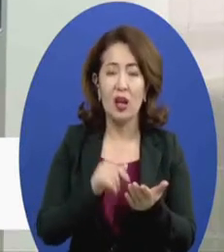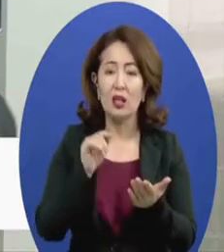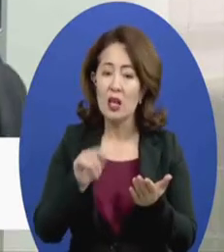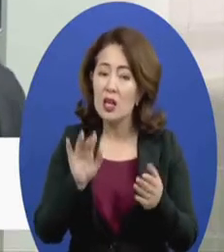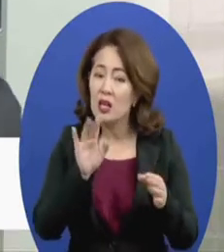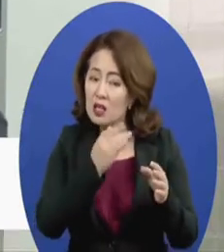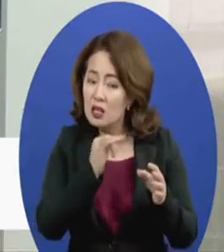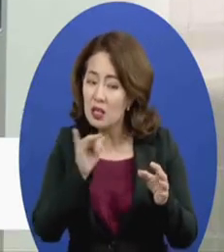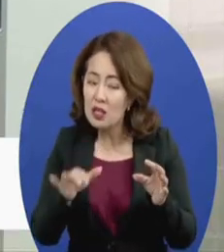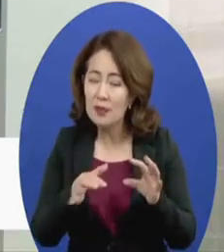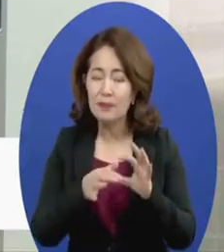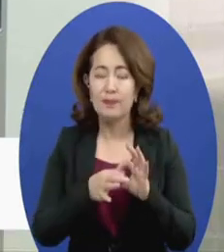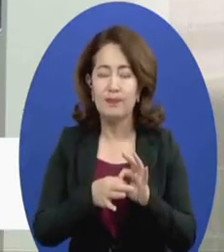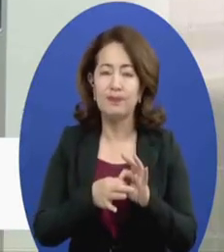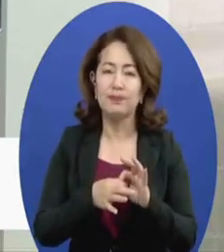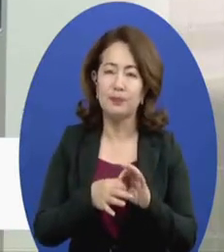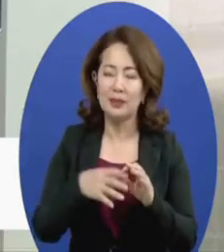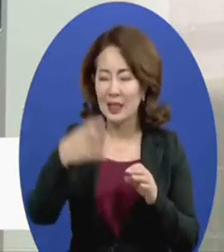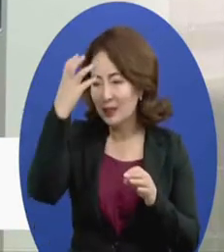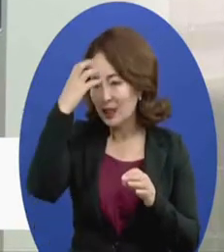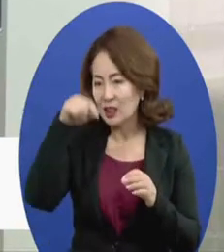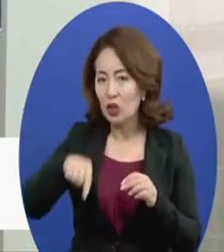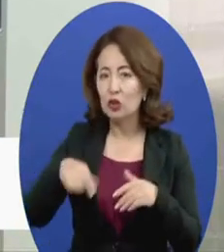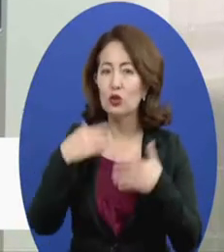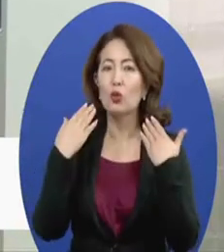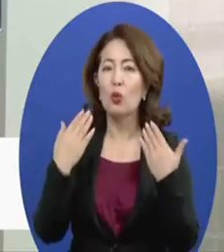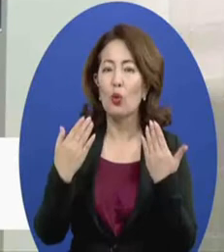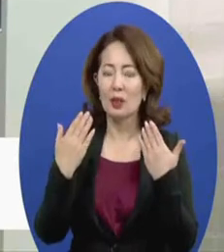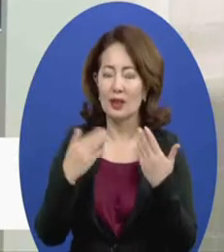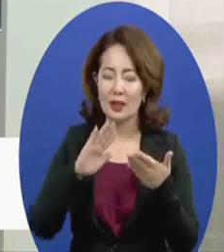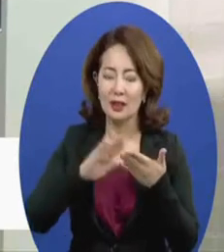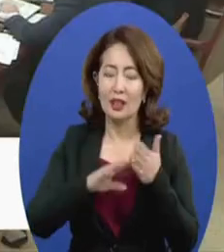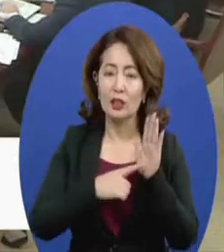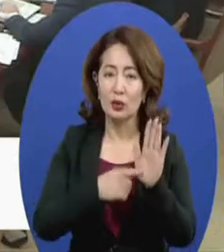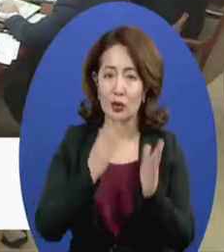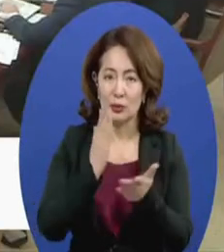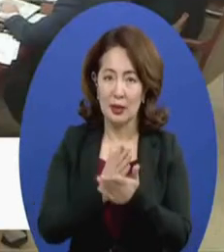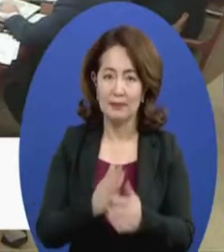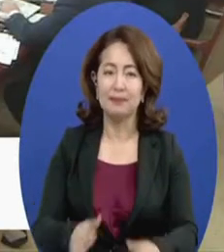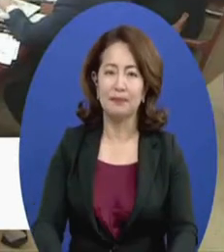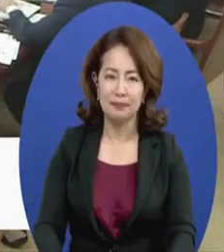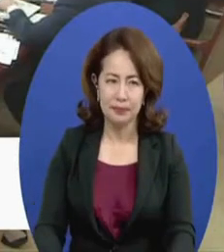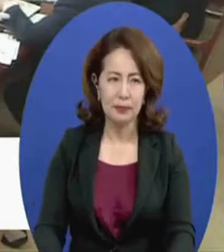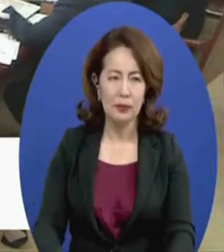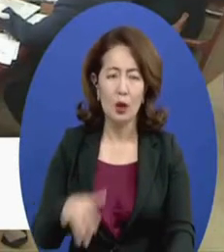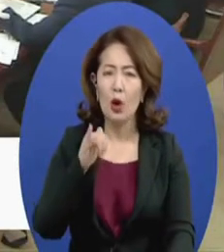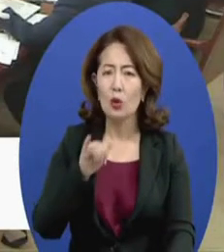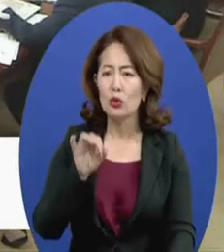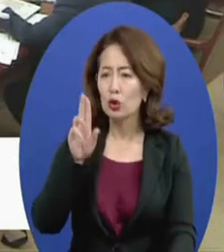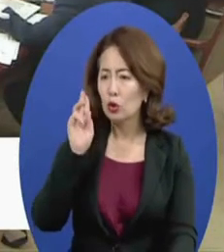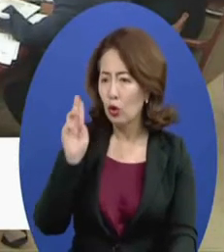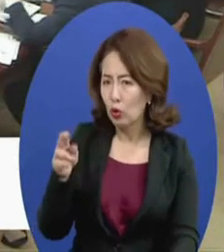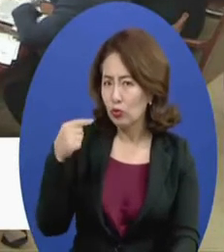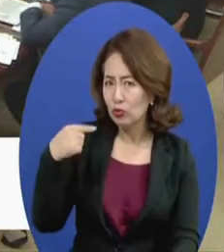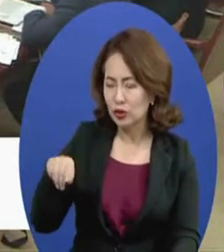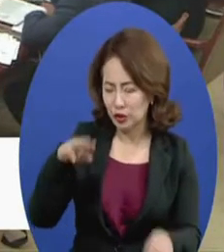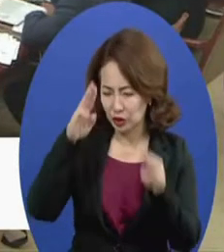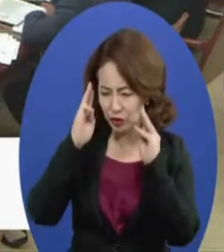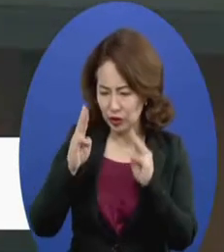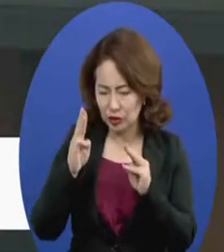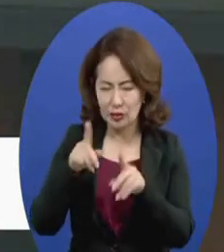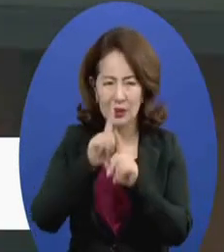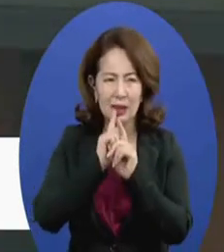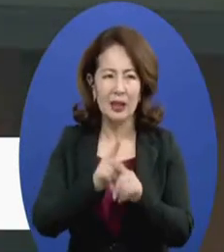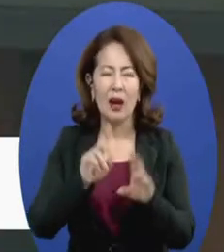зүйлүүдийг өнөөдрийн засгийн газрын хуралдаанд танилцуулж байна. Улсын онцгой комиссийн гаргасан шийдвэрээр бол 12